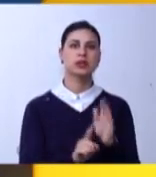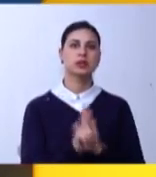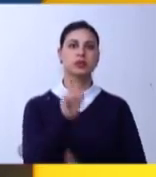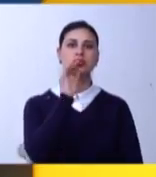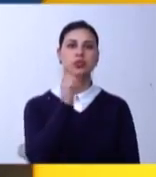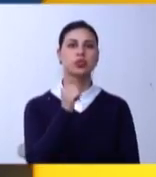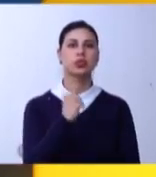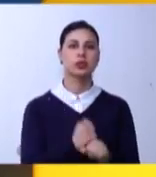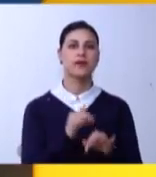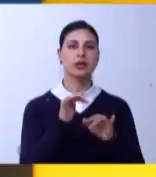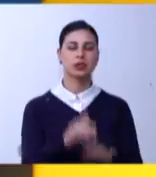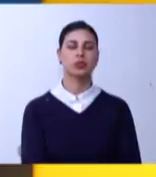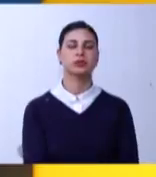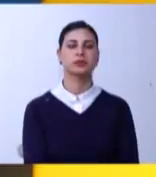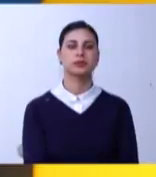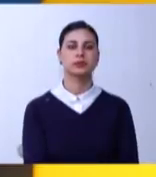დაწყებამდე როგორ უნდა მოიქცეთ?